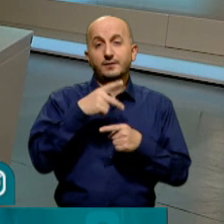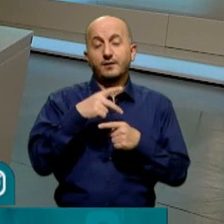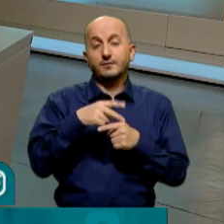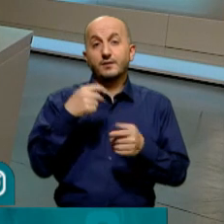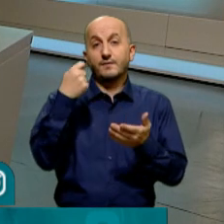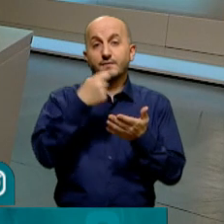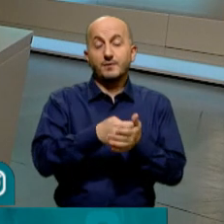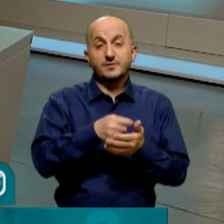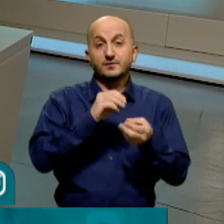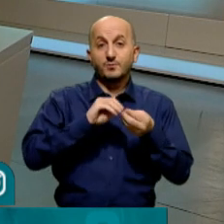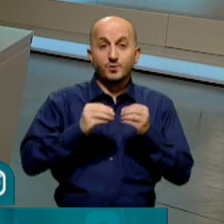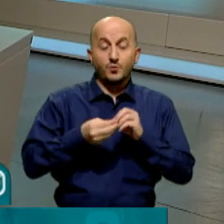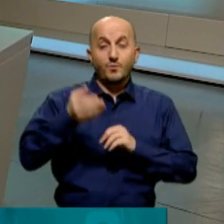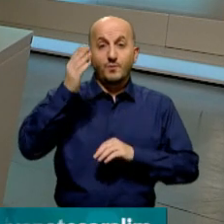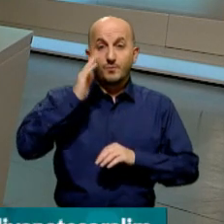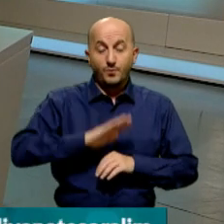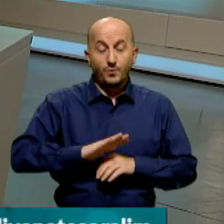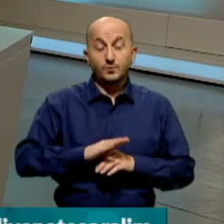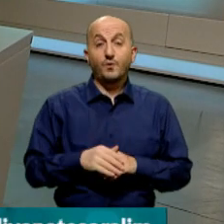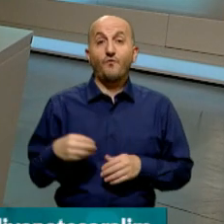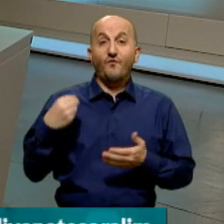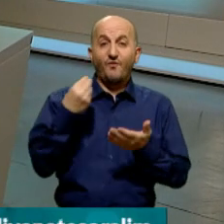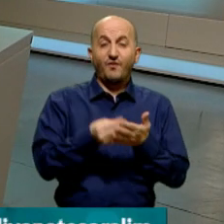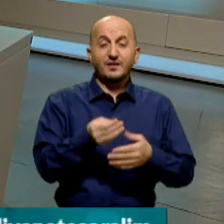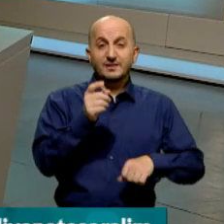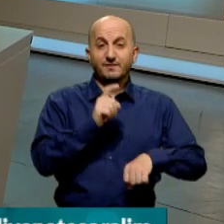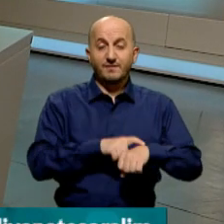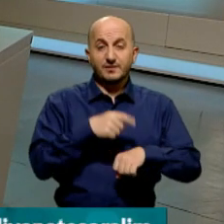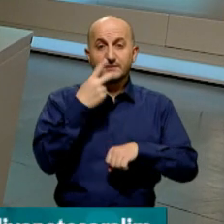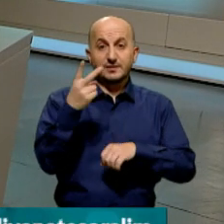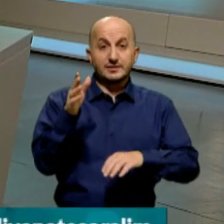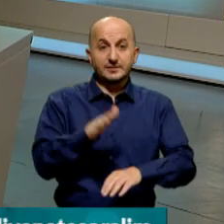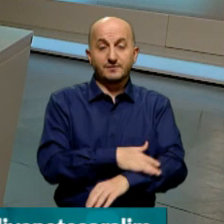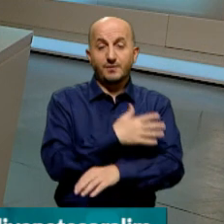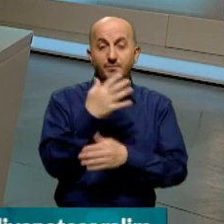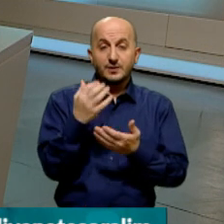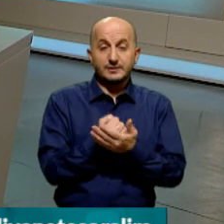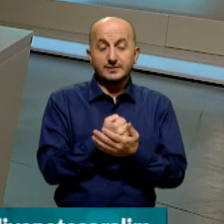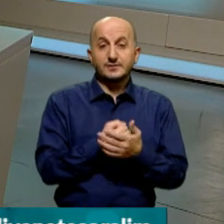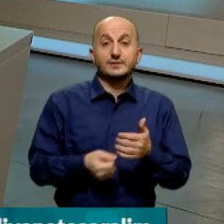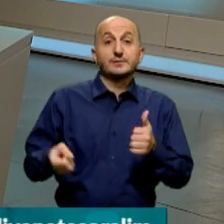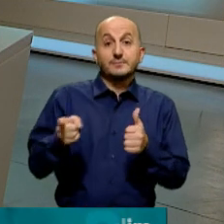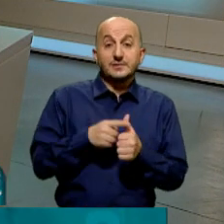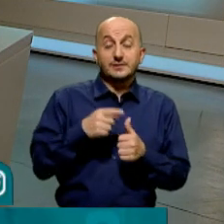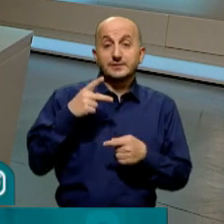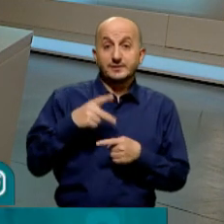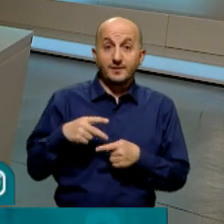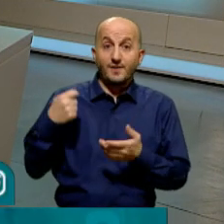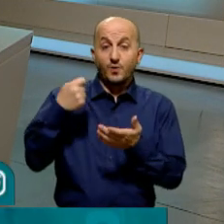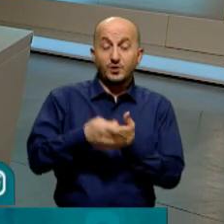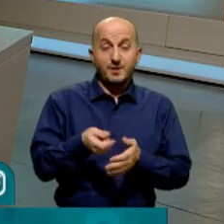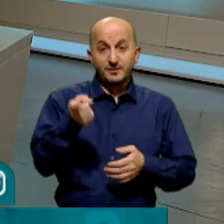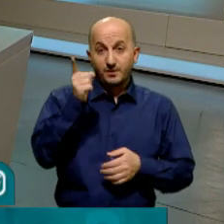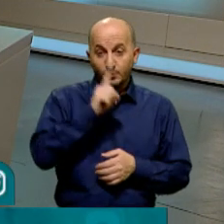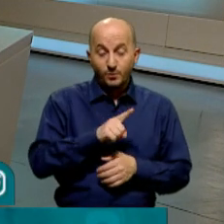zekatlarını vermesinde bir sakınca yoktur. Verdiği vakitte de iki sevap alır. Birisi zekatını ödemekten doğan sevap, biri